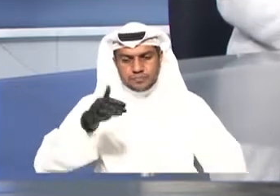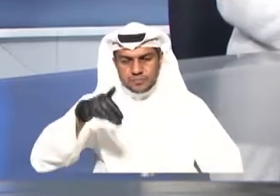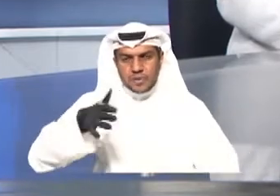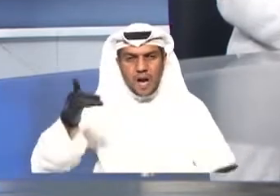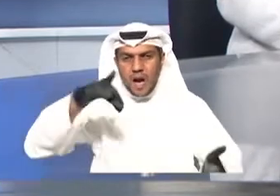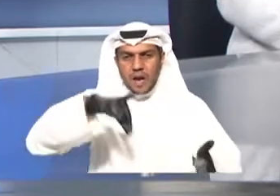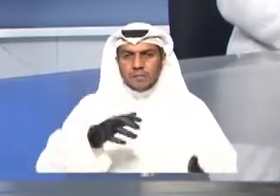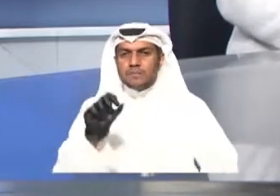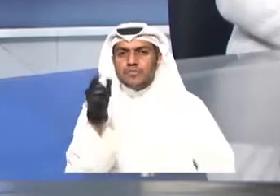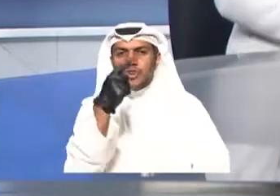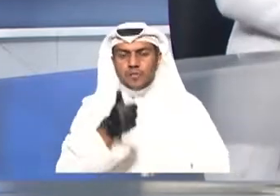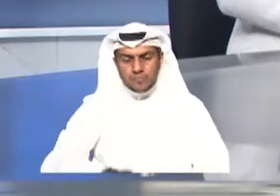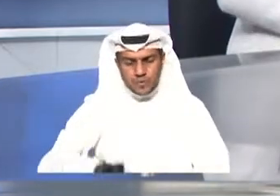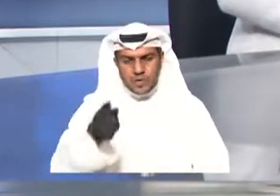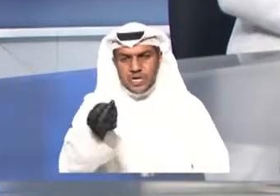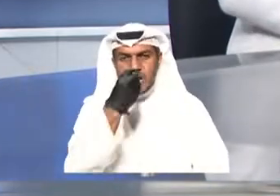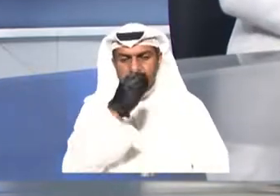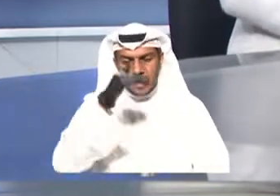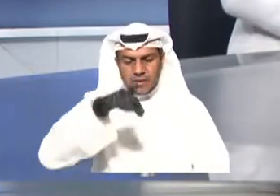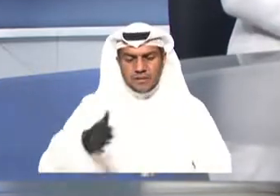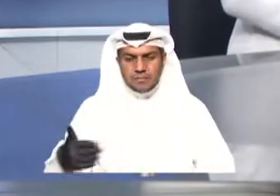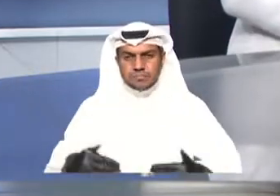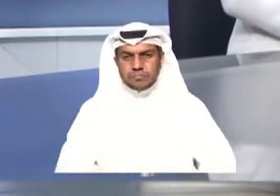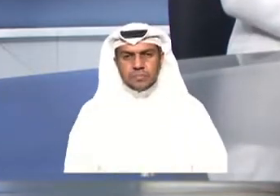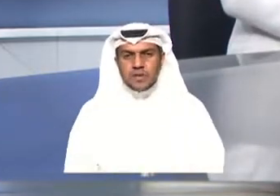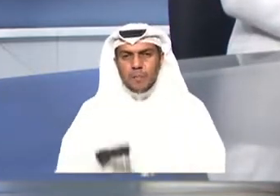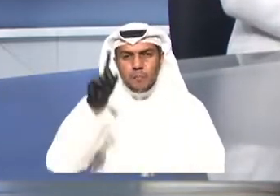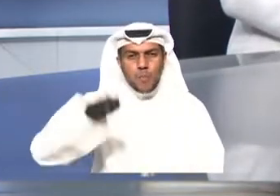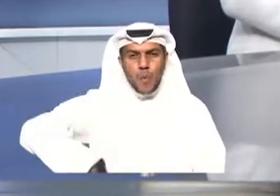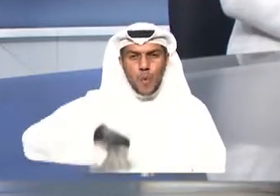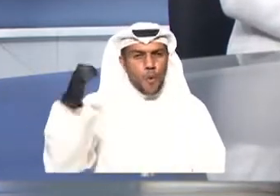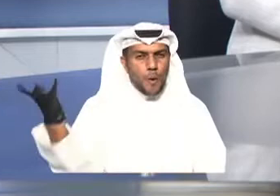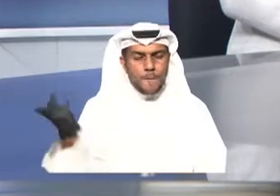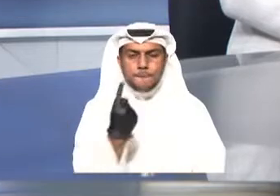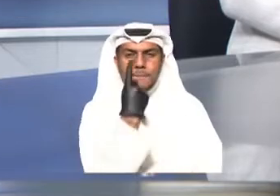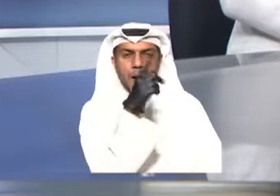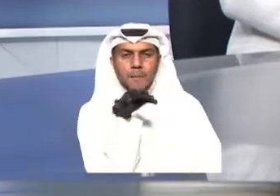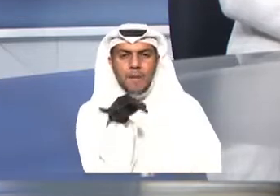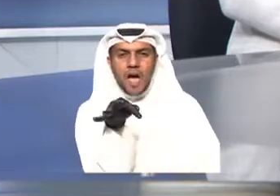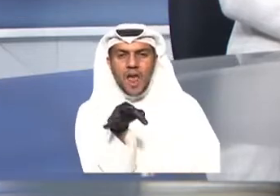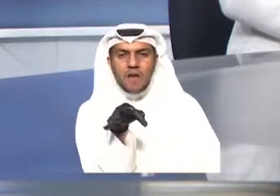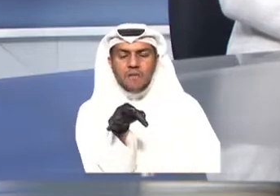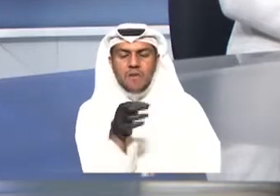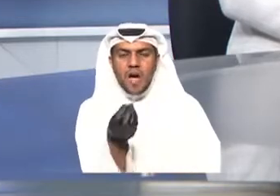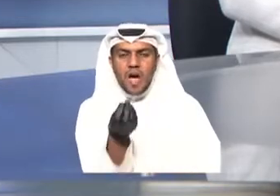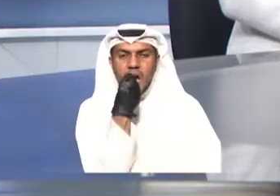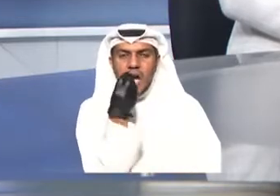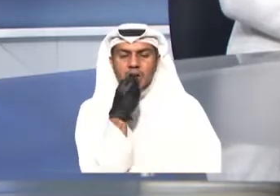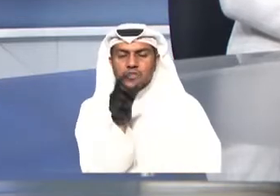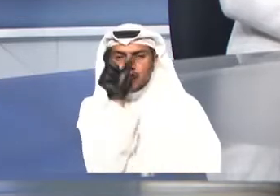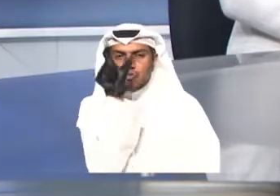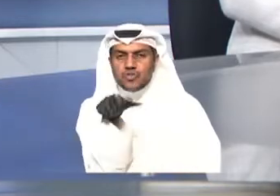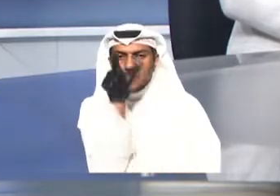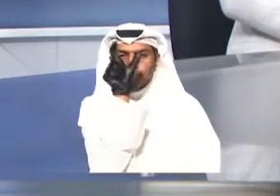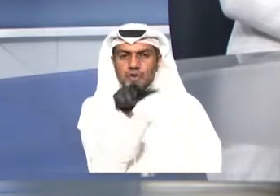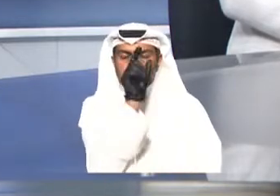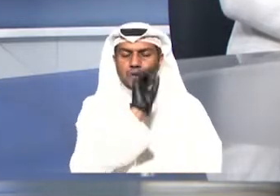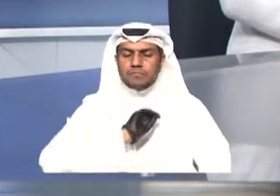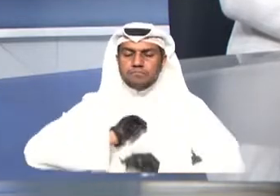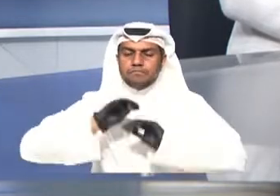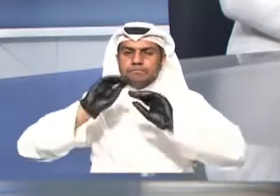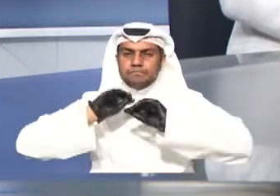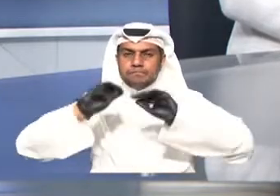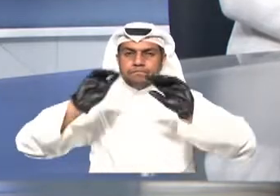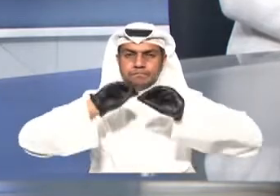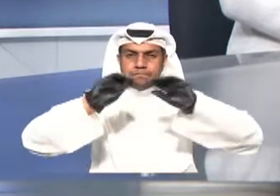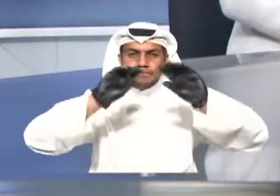من 2000 شخص يستفيدون في اليوم الواحد من هذه المساعدات، ما يرفع إجمالي المستفيدين إلى 320